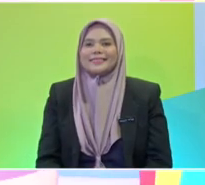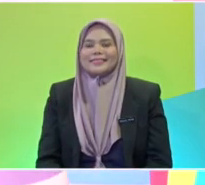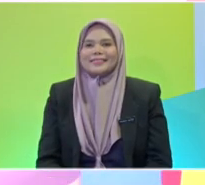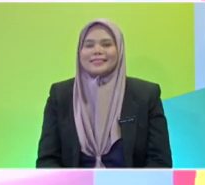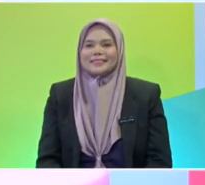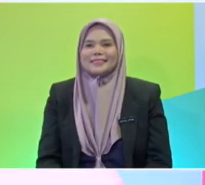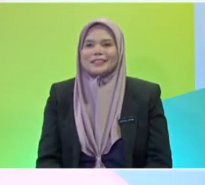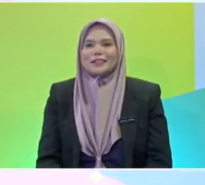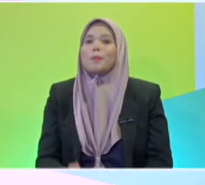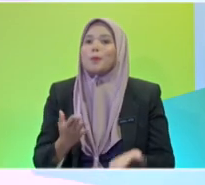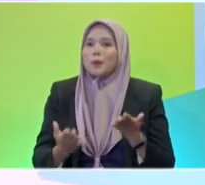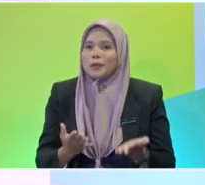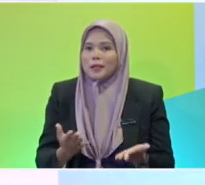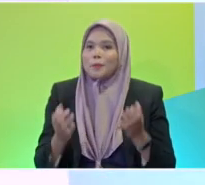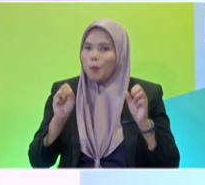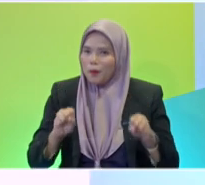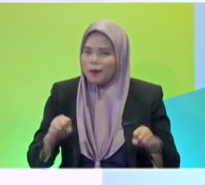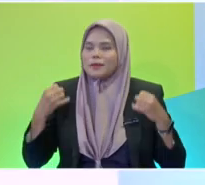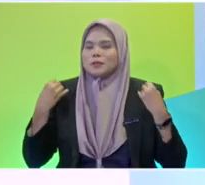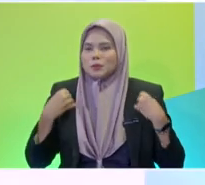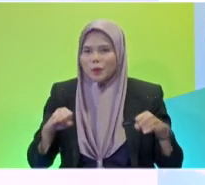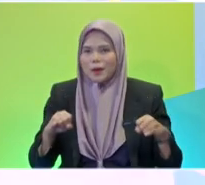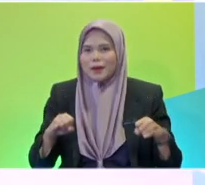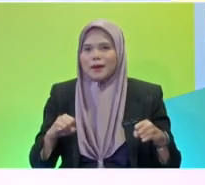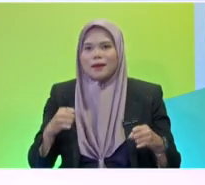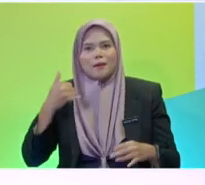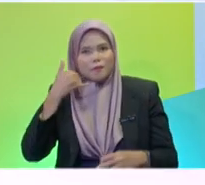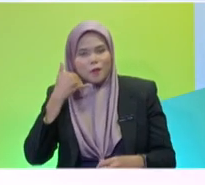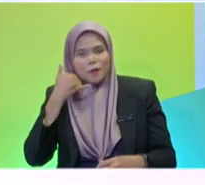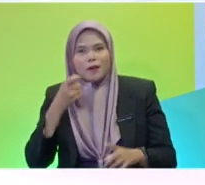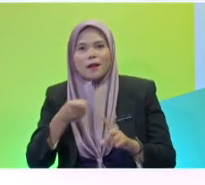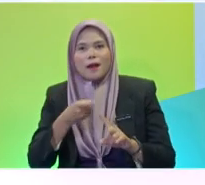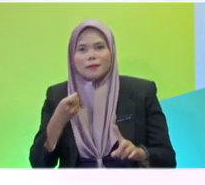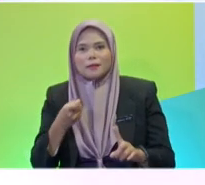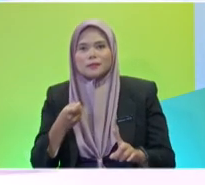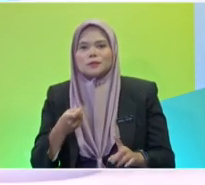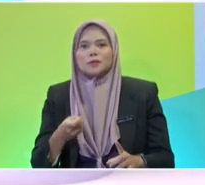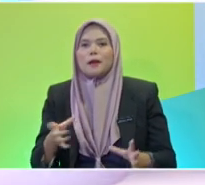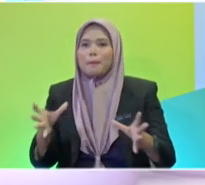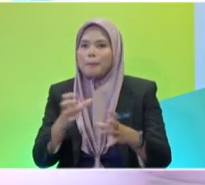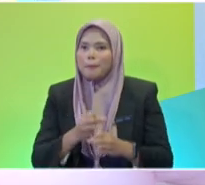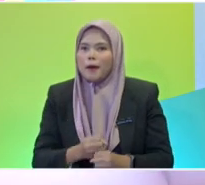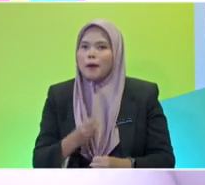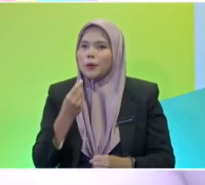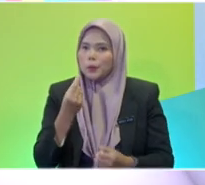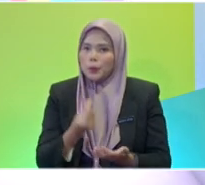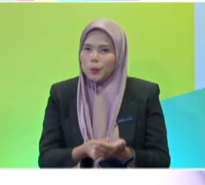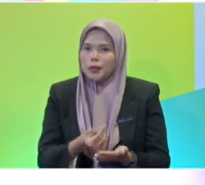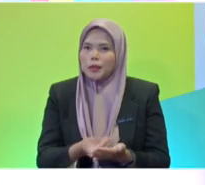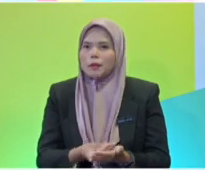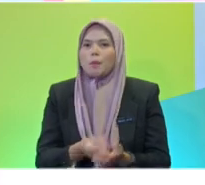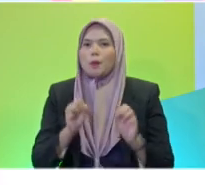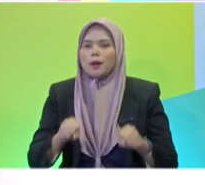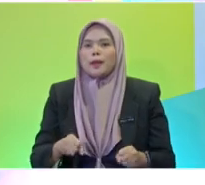Mungkin dia boleh buat jualan dalam tuh daripada situ Boleh dapat banyak lagi duit dan boleh beli dengan banyak lagi